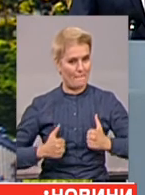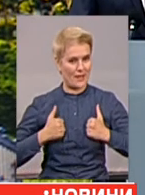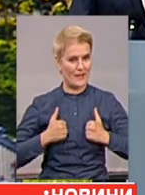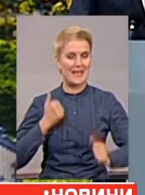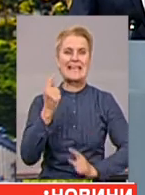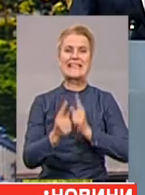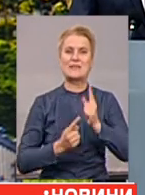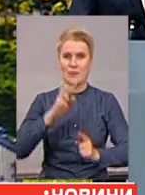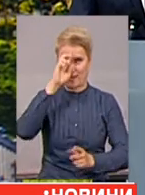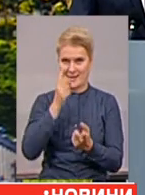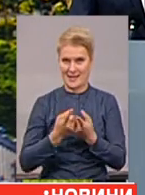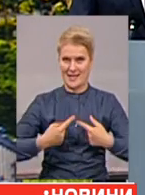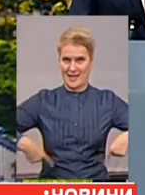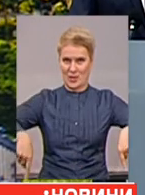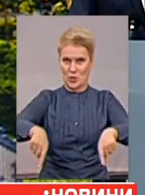змінили країну.